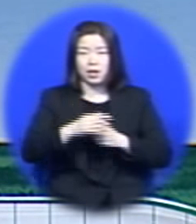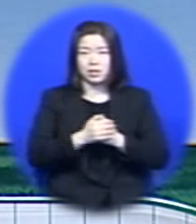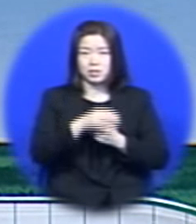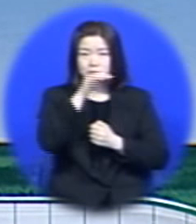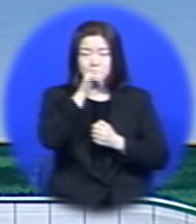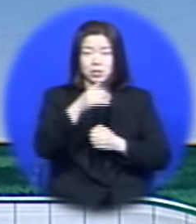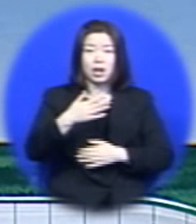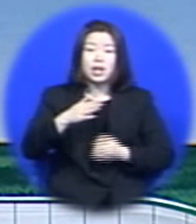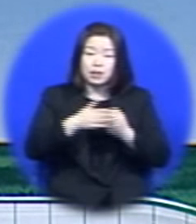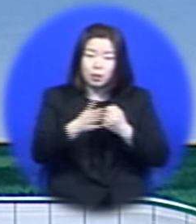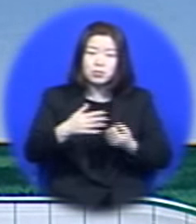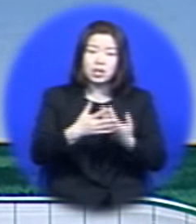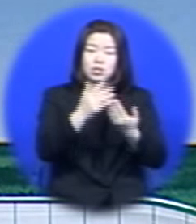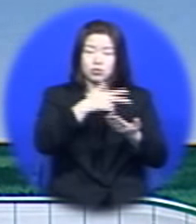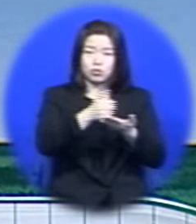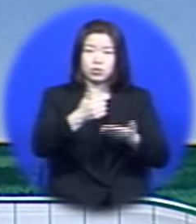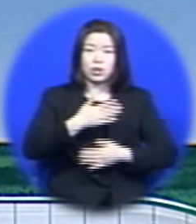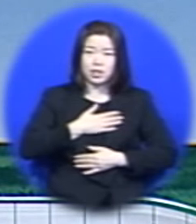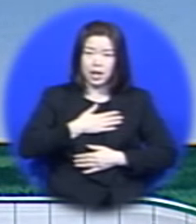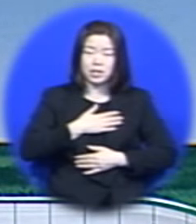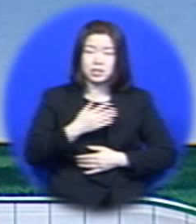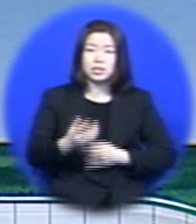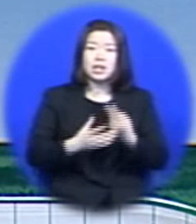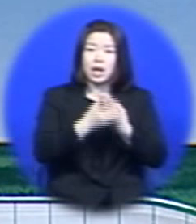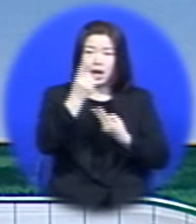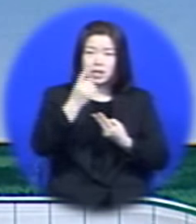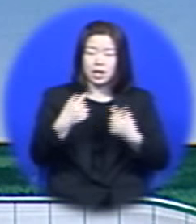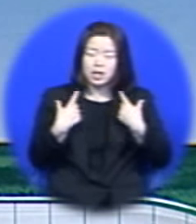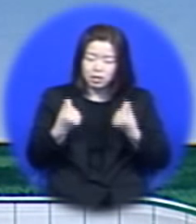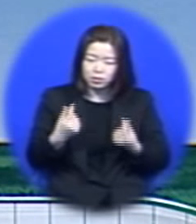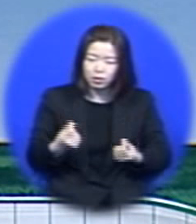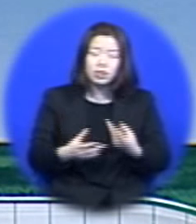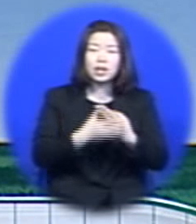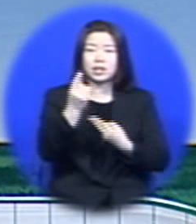내가 하나구나, 여전히 하나구나 하는 것을 계속